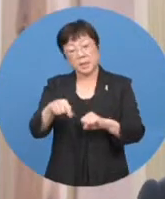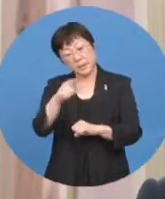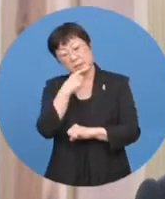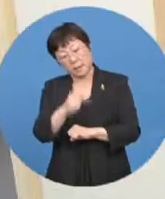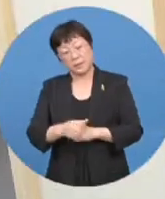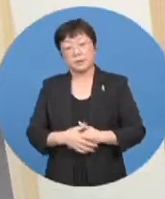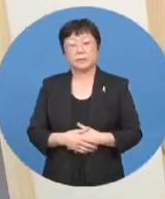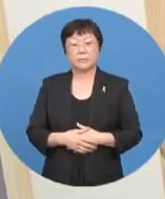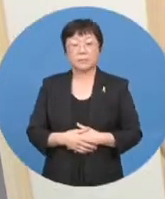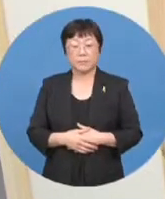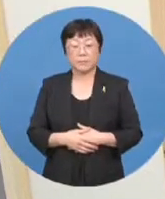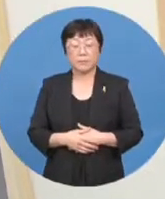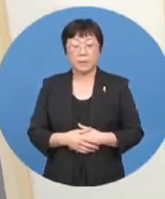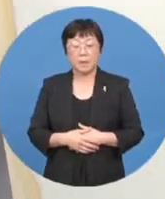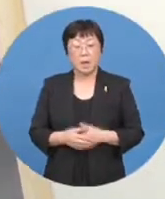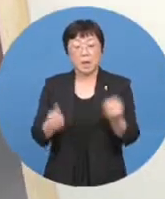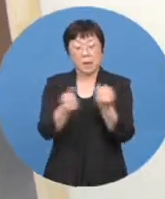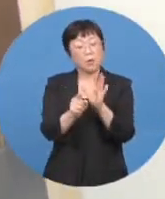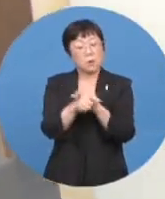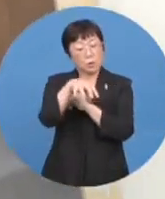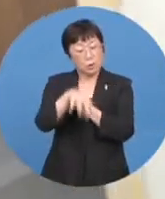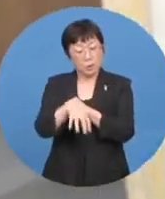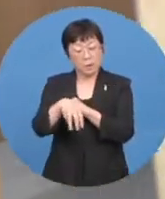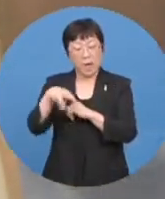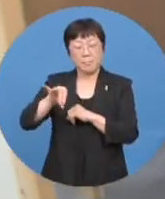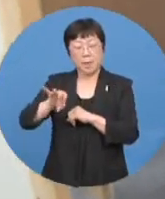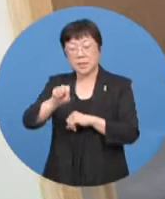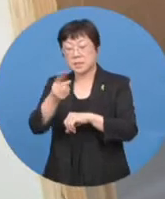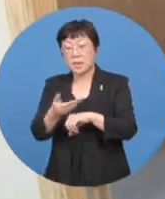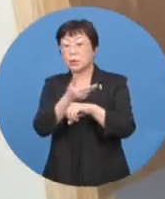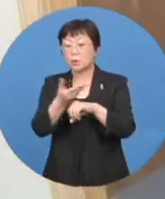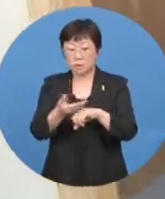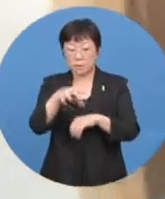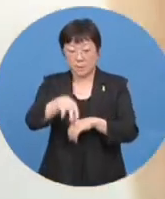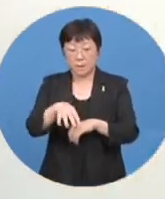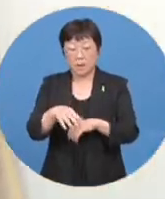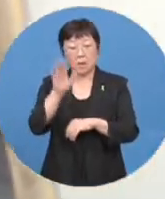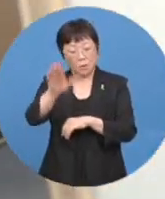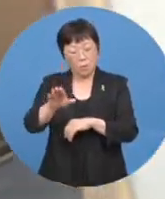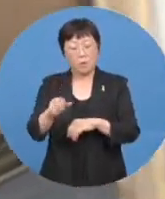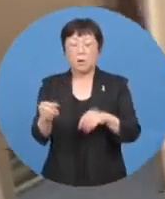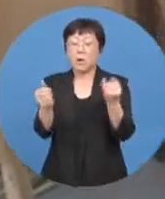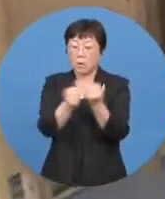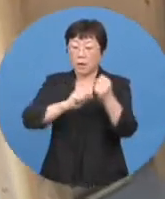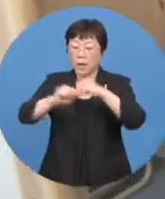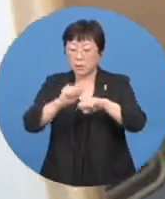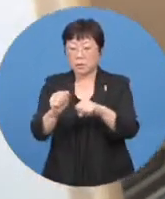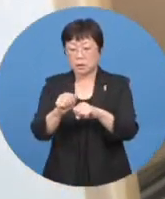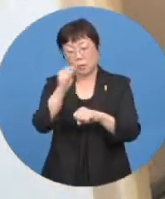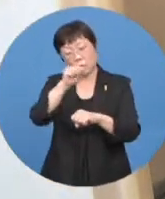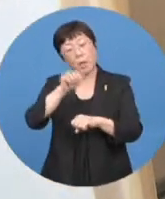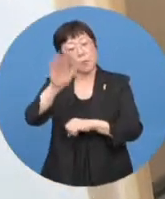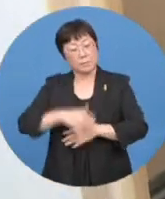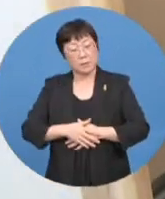と。 結婚支援の拠点マリッサ徳島、今後婚活イベントなども予定されています